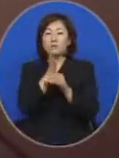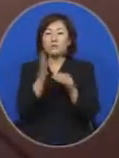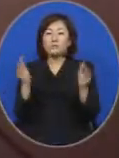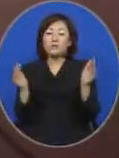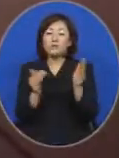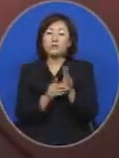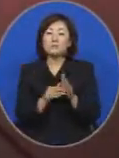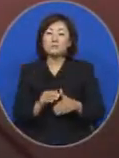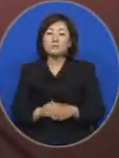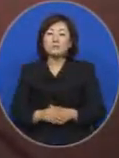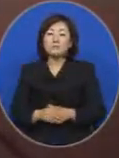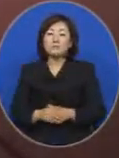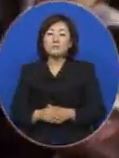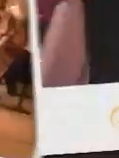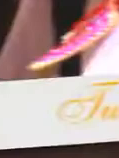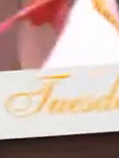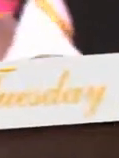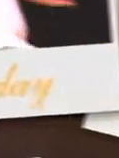조사하고 있습니다.